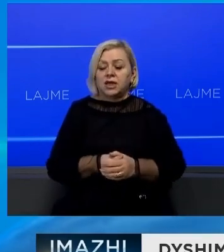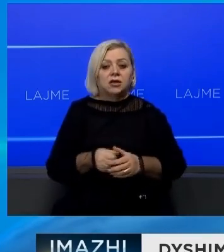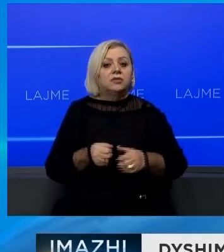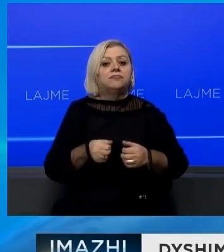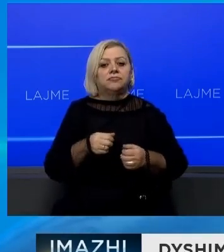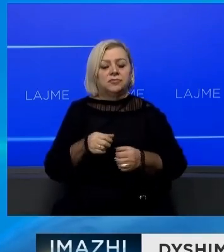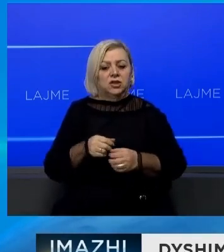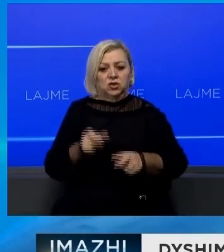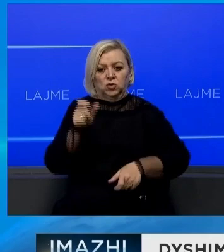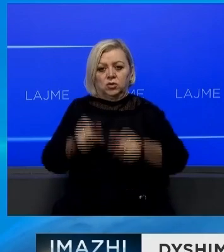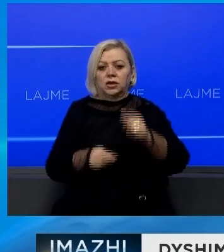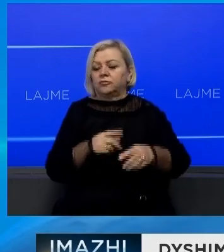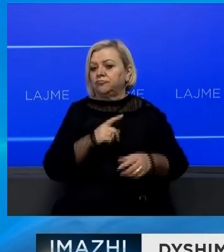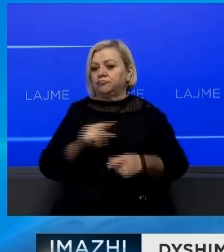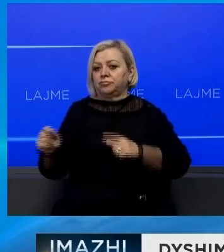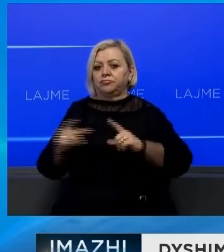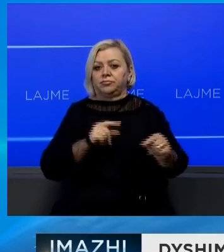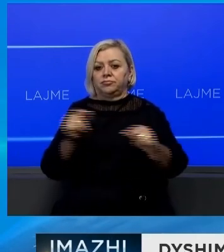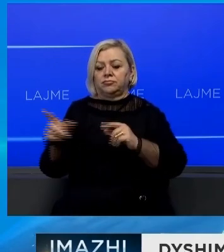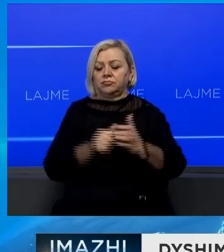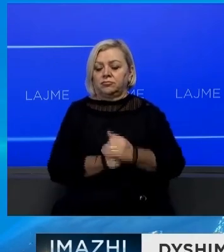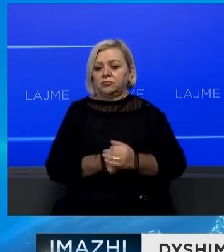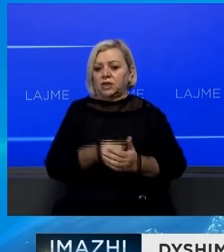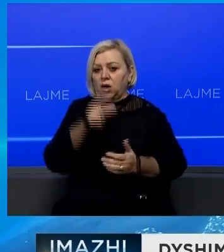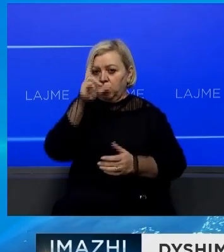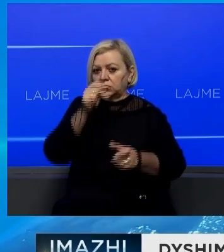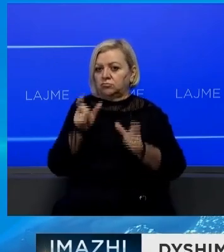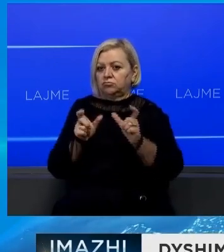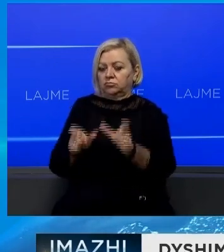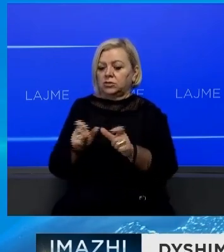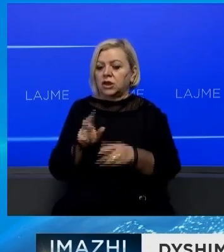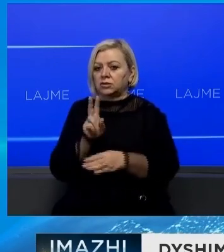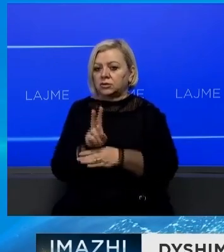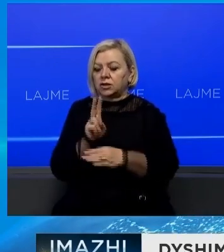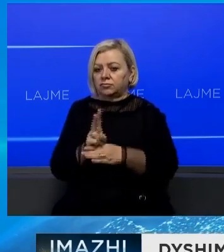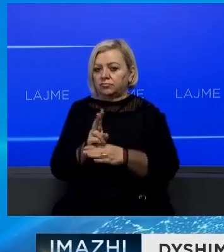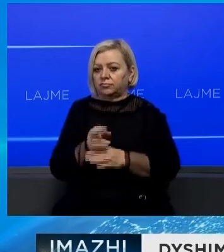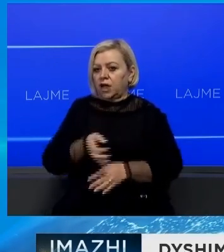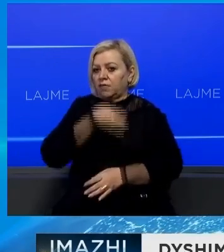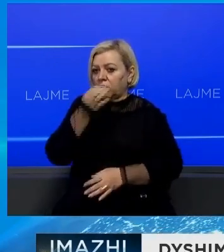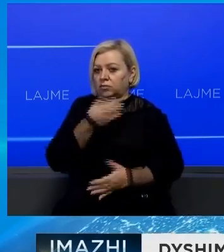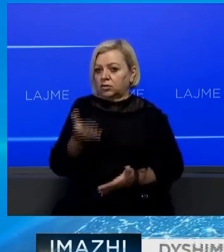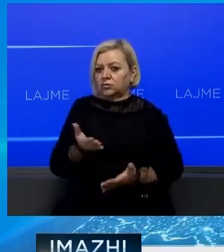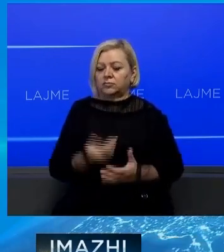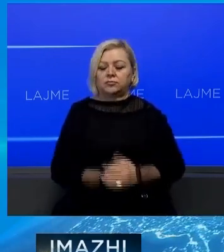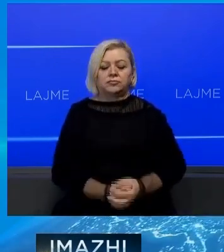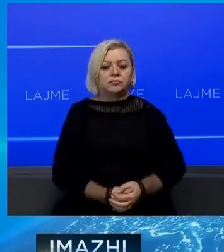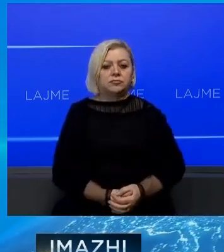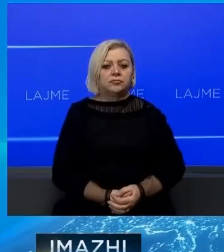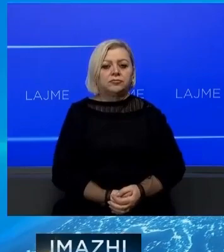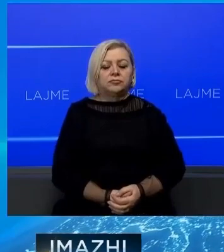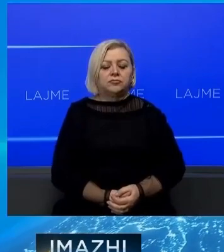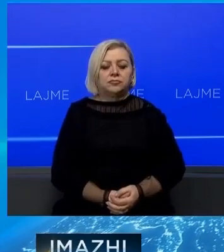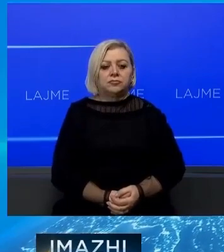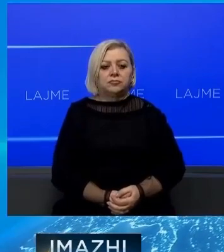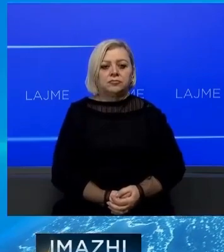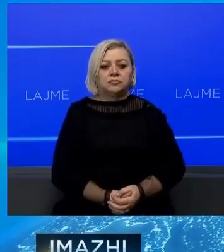qytetarët, ndërkohë që janë angazhuar njësi të përkatëse për trajtimin e informatës.